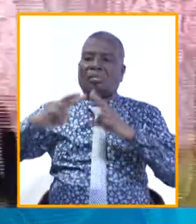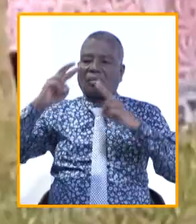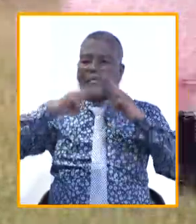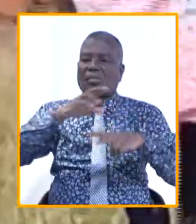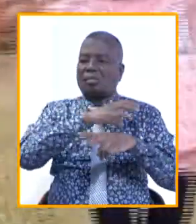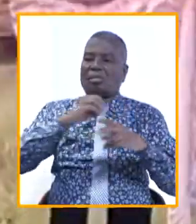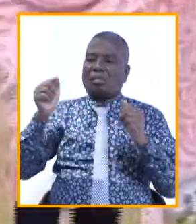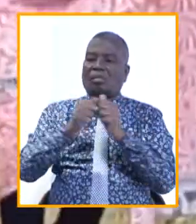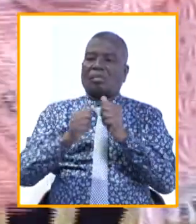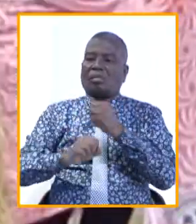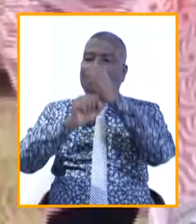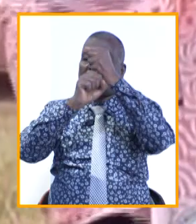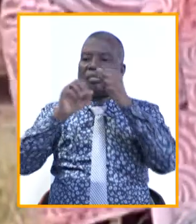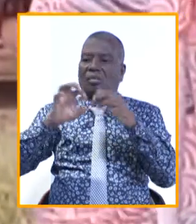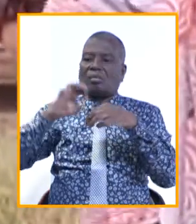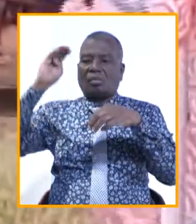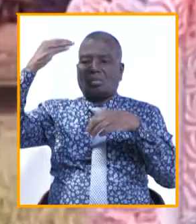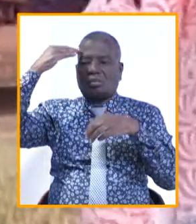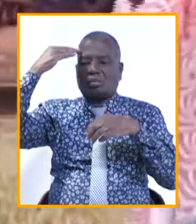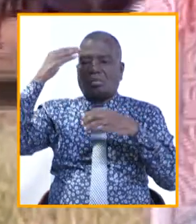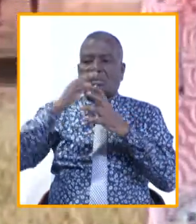Célibois, avec le soutien de l'UNESCO.